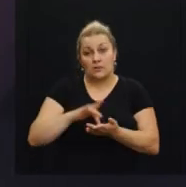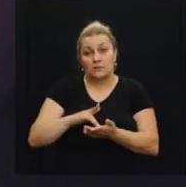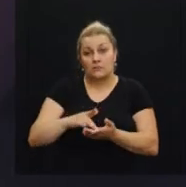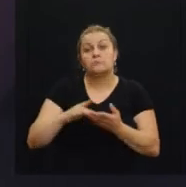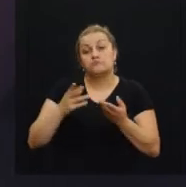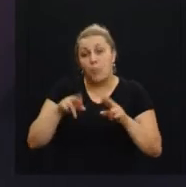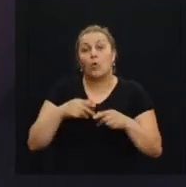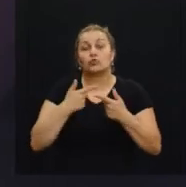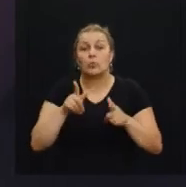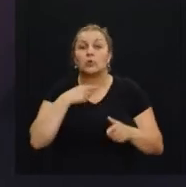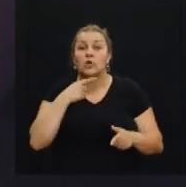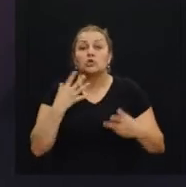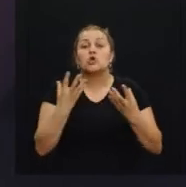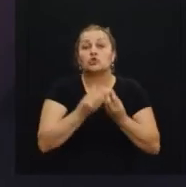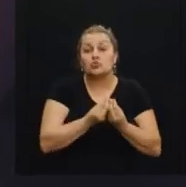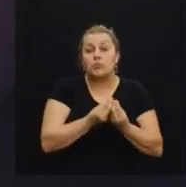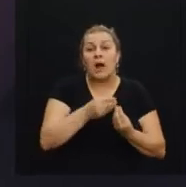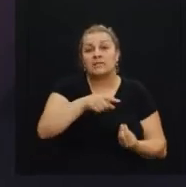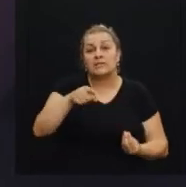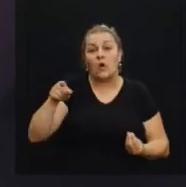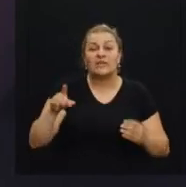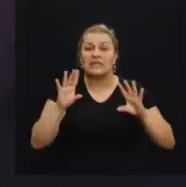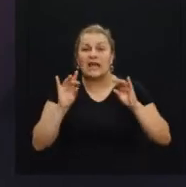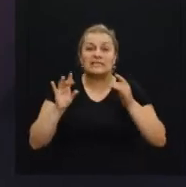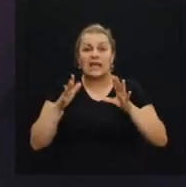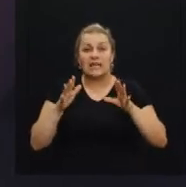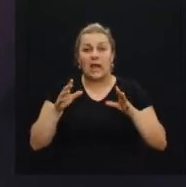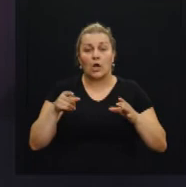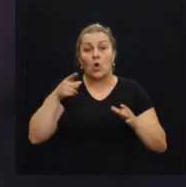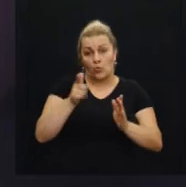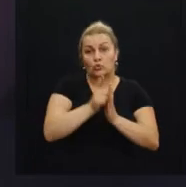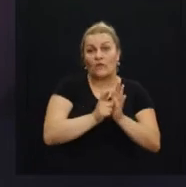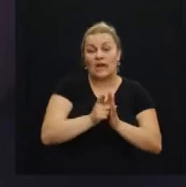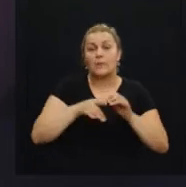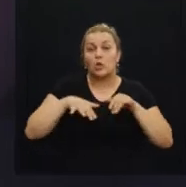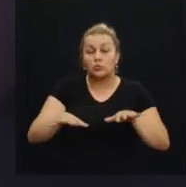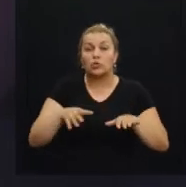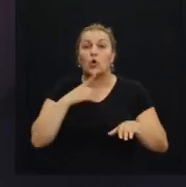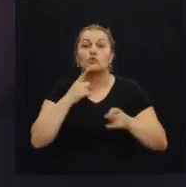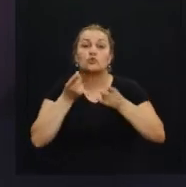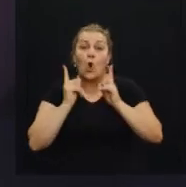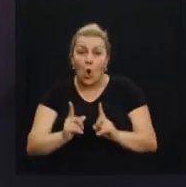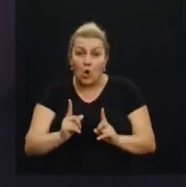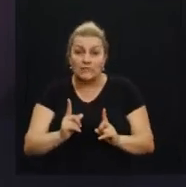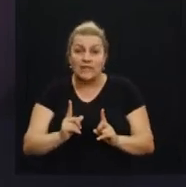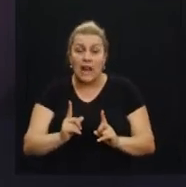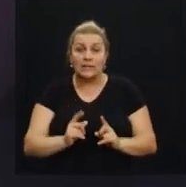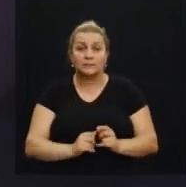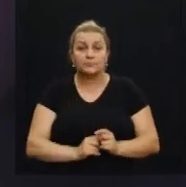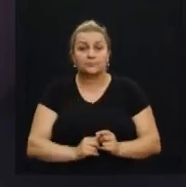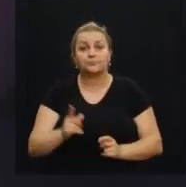su, mogu reći slobodno, skupa sa tih desetak, u to vrijeme desetak ljudi koji su ostali gore, da su